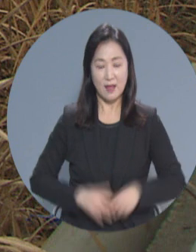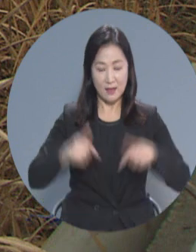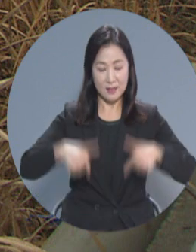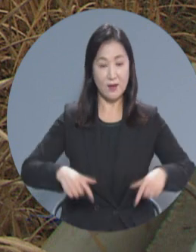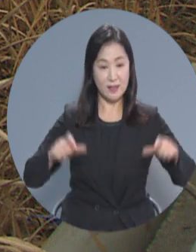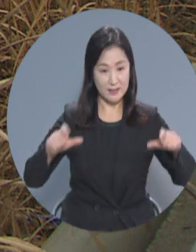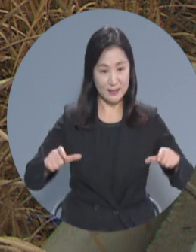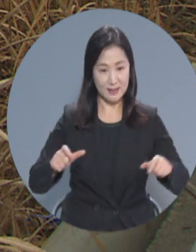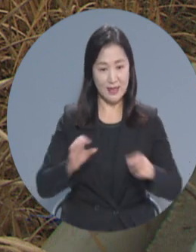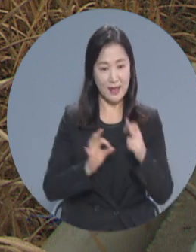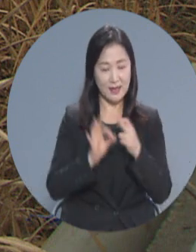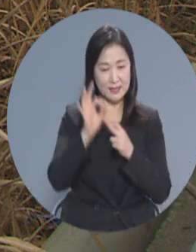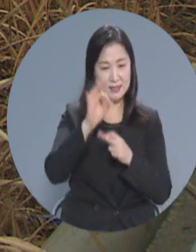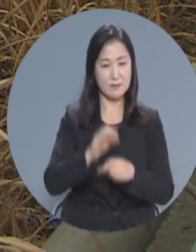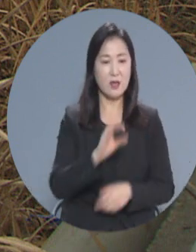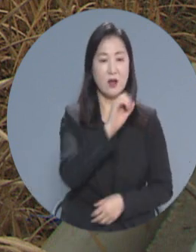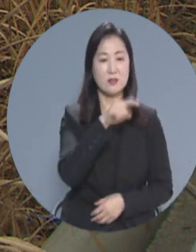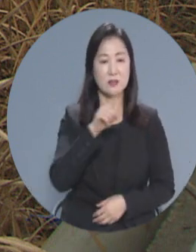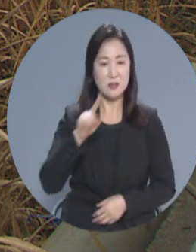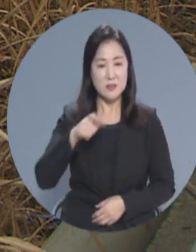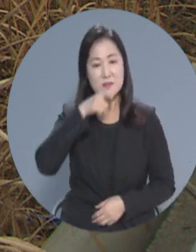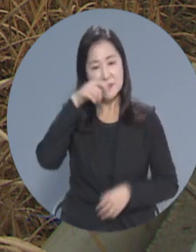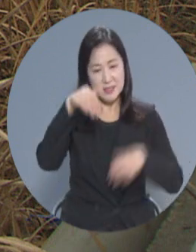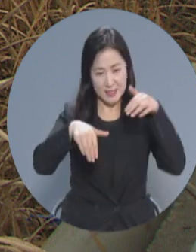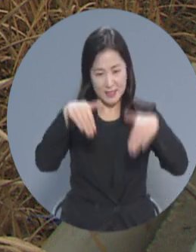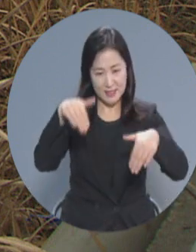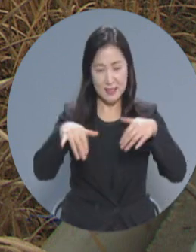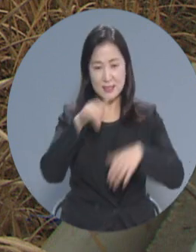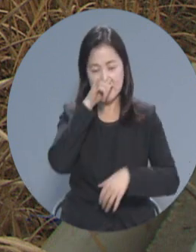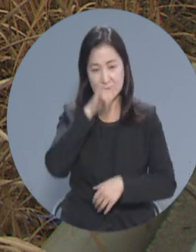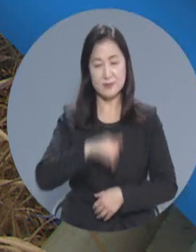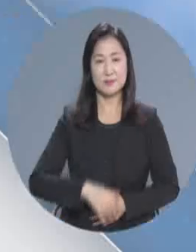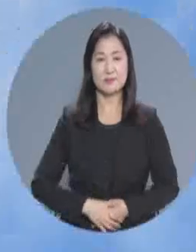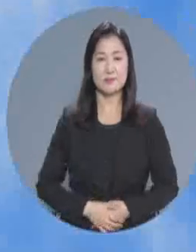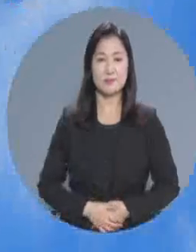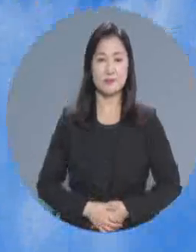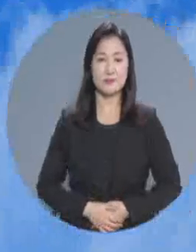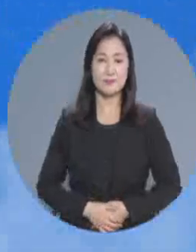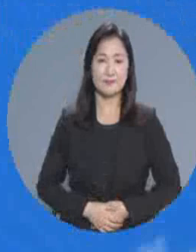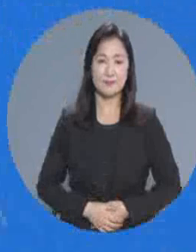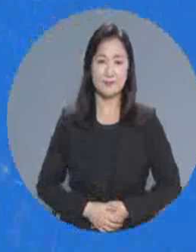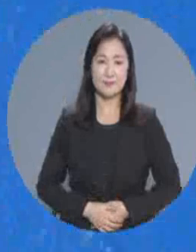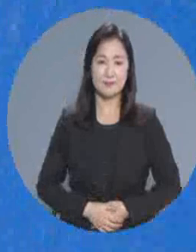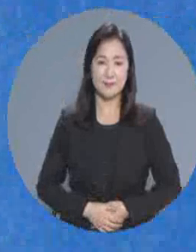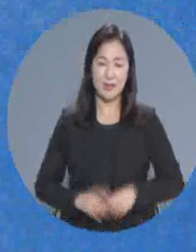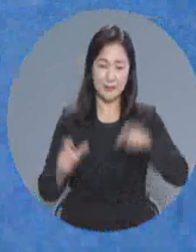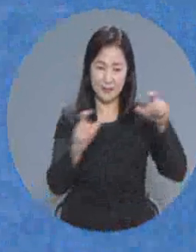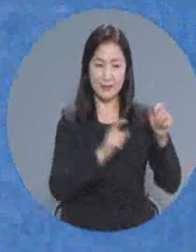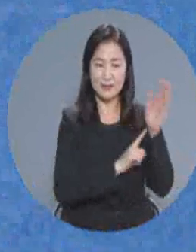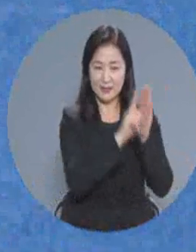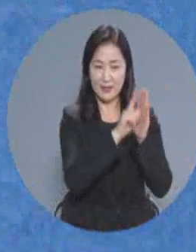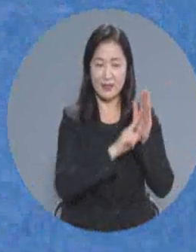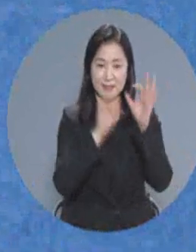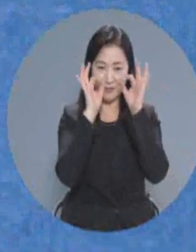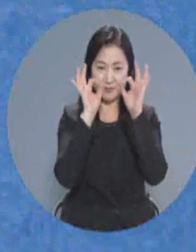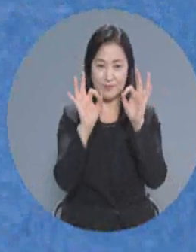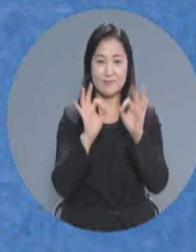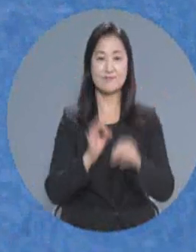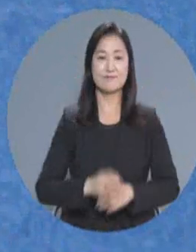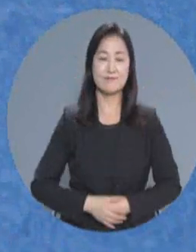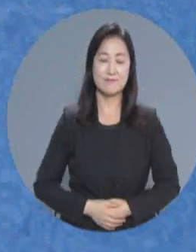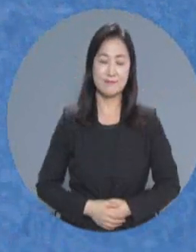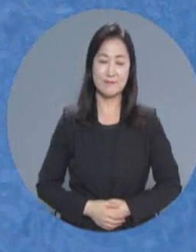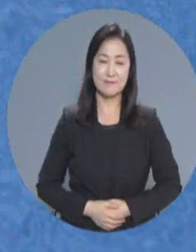내일 오전 사이 0.1mm 미만의 빗방울이 떨어지는 곳이 있겠습니다. 지역별 상세 날씨와 기온